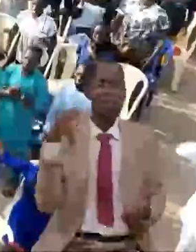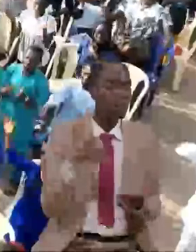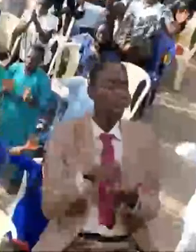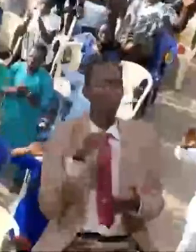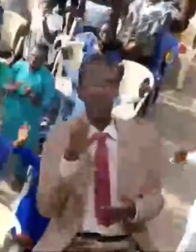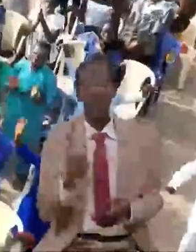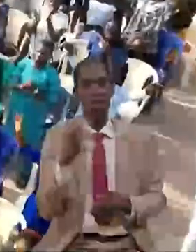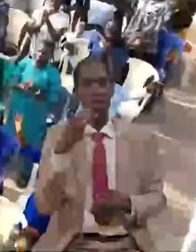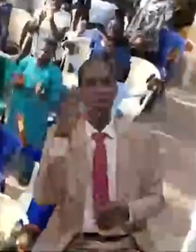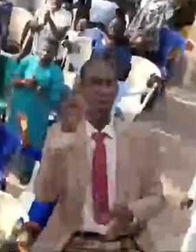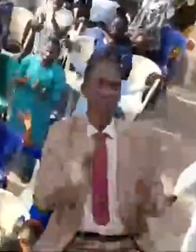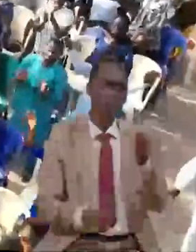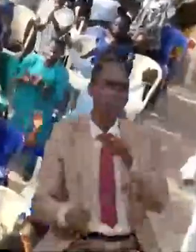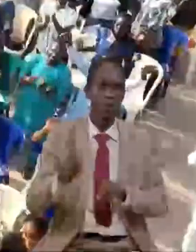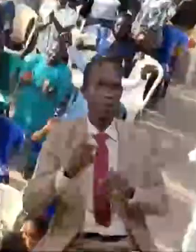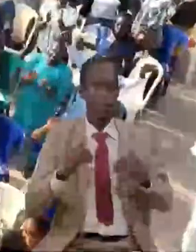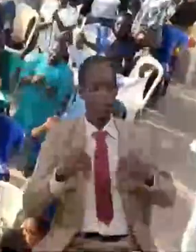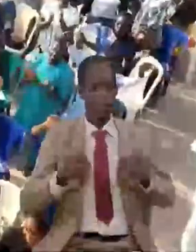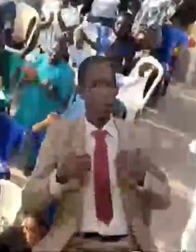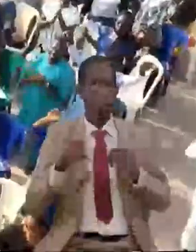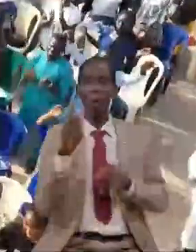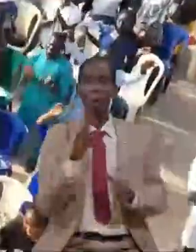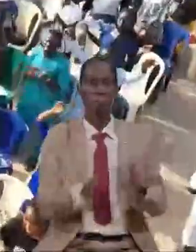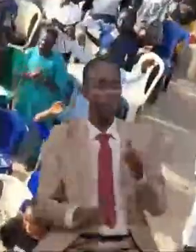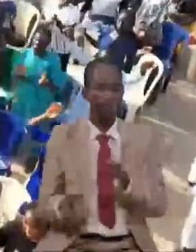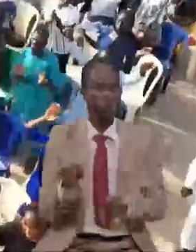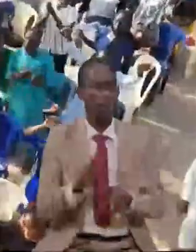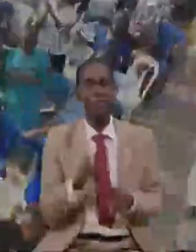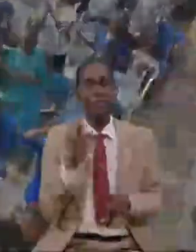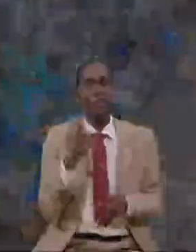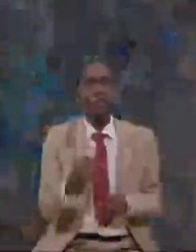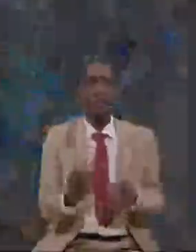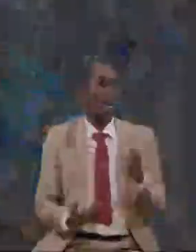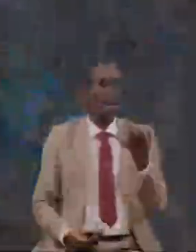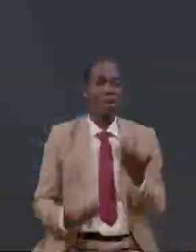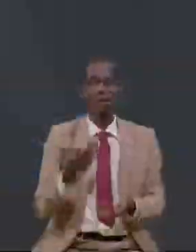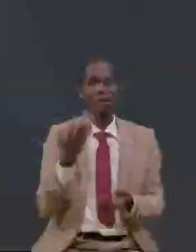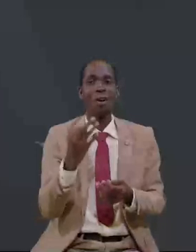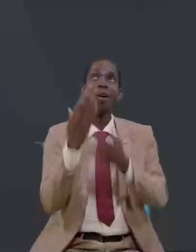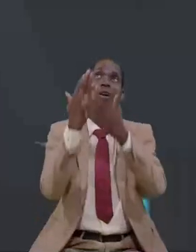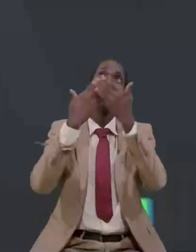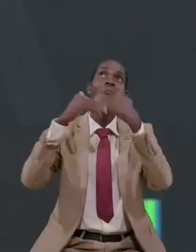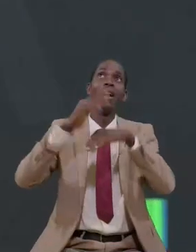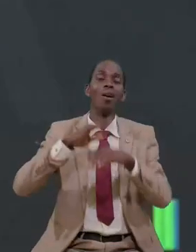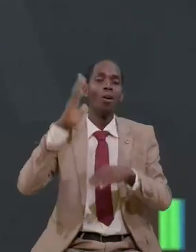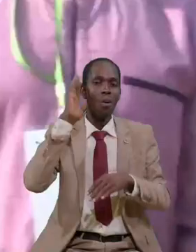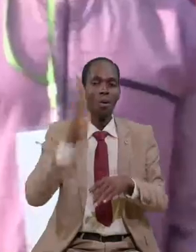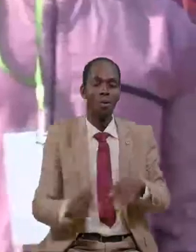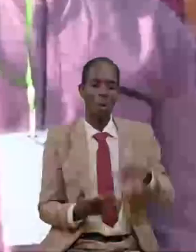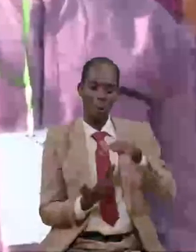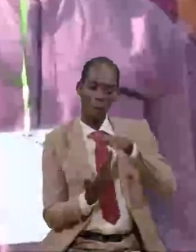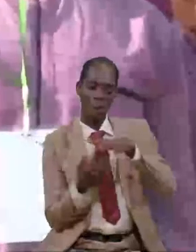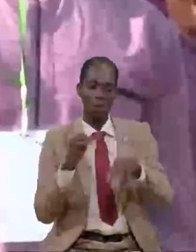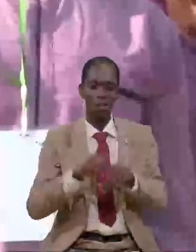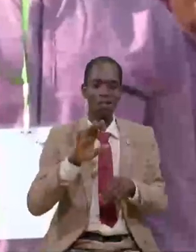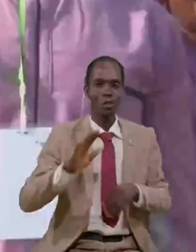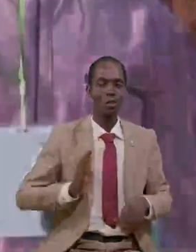de jeunes. De jeunes. Le feu du ciel va brûler dans vos